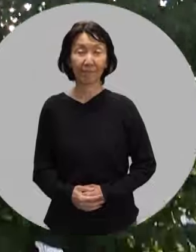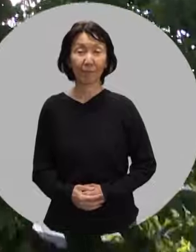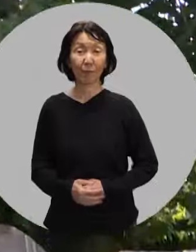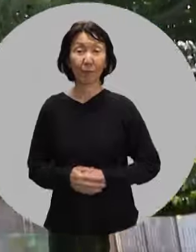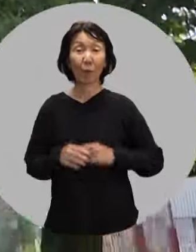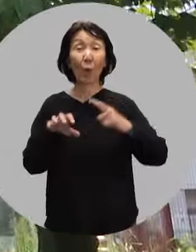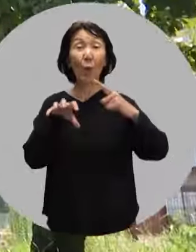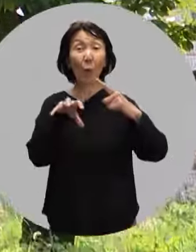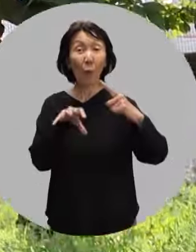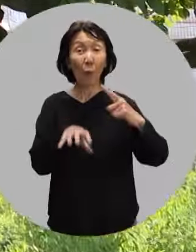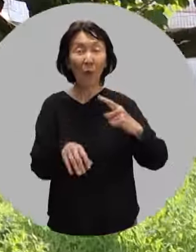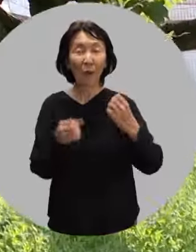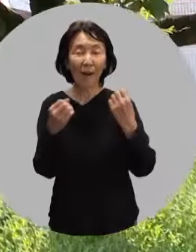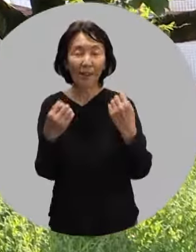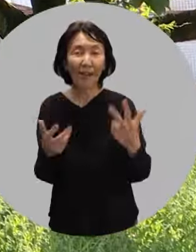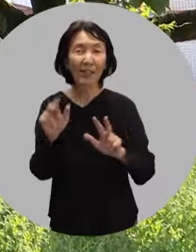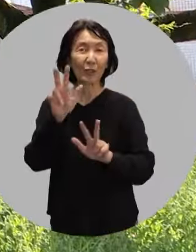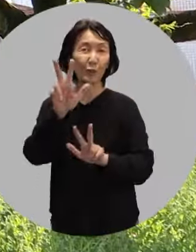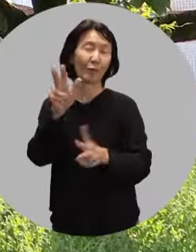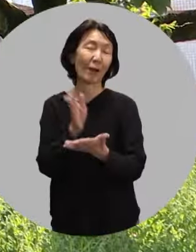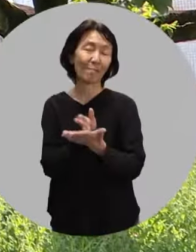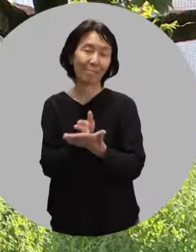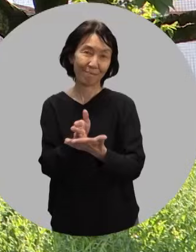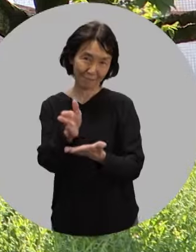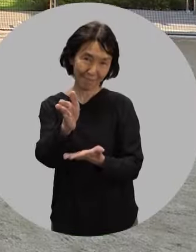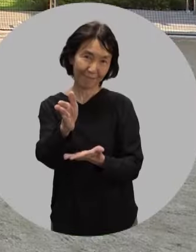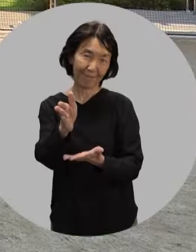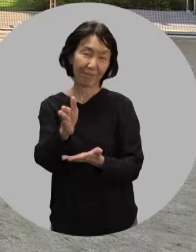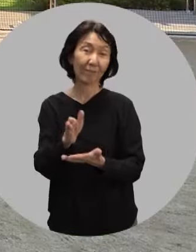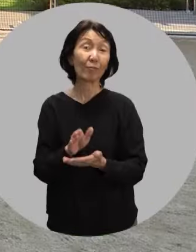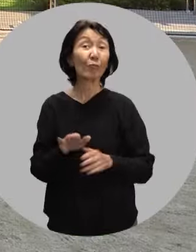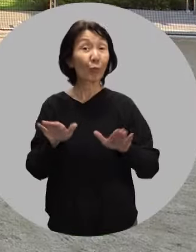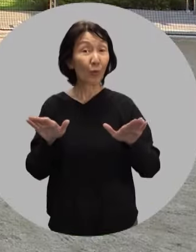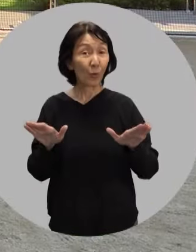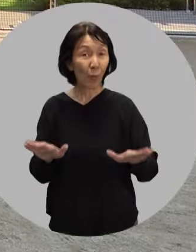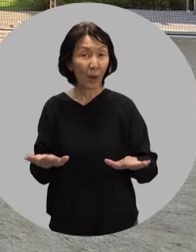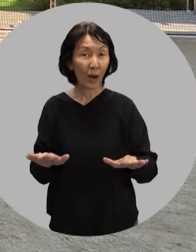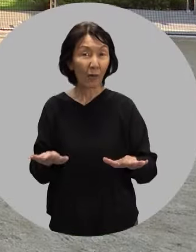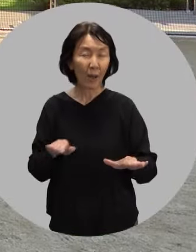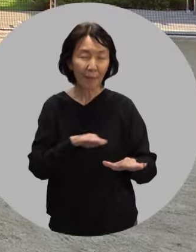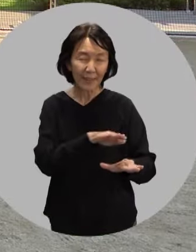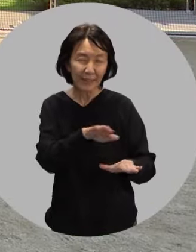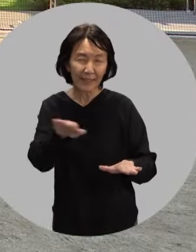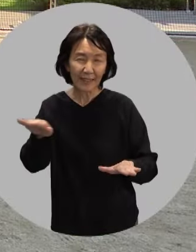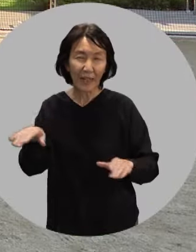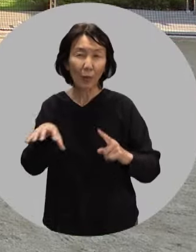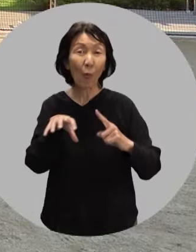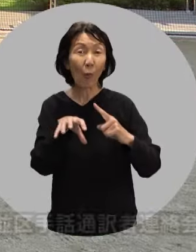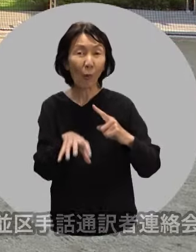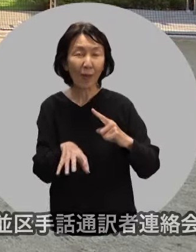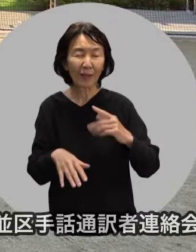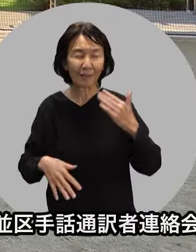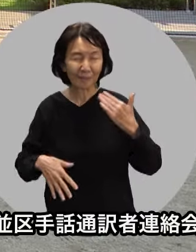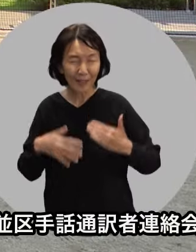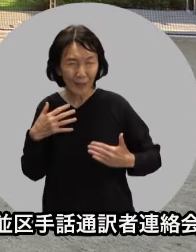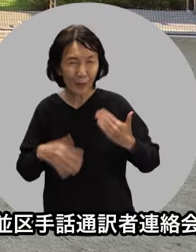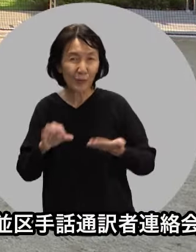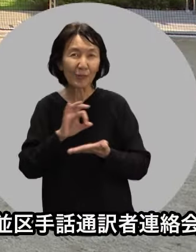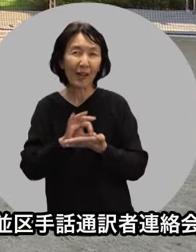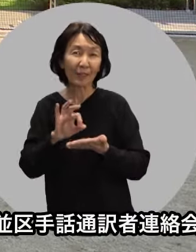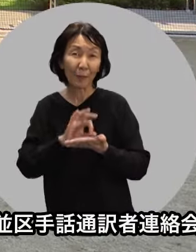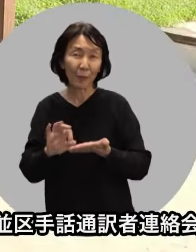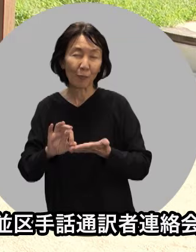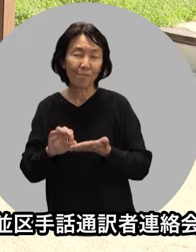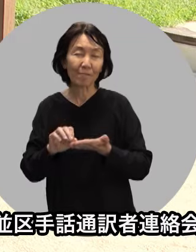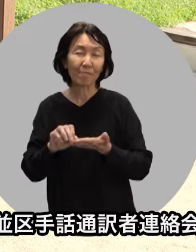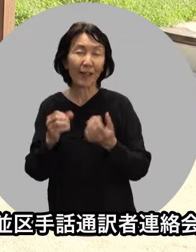新しい公園ルールの施行が始まっています。今回はみんなの公園をより楽しく快適に利